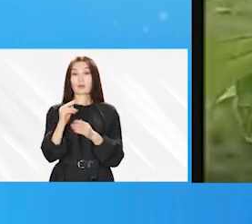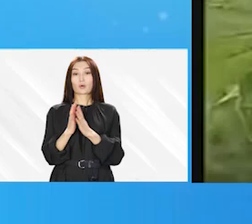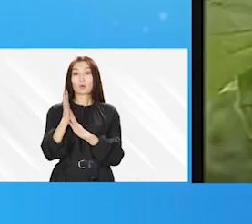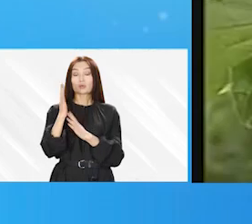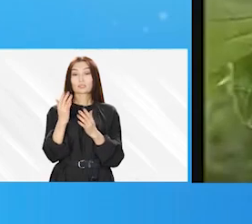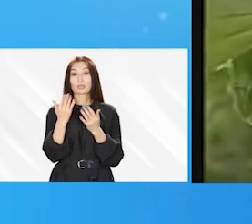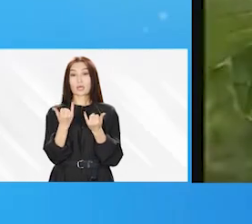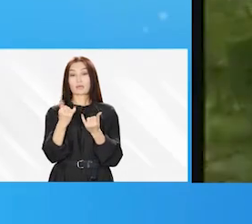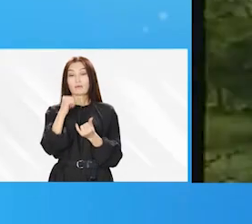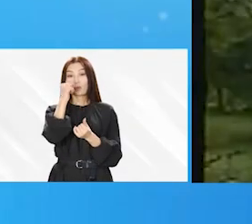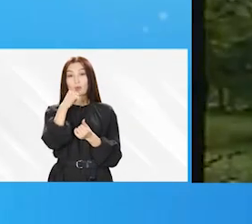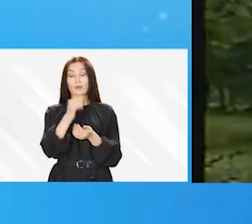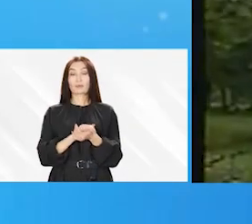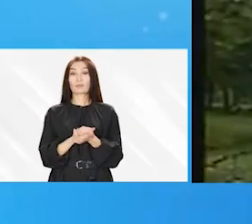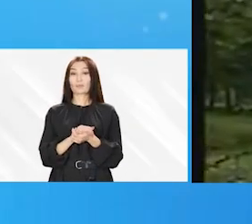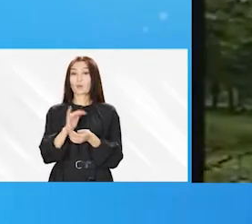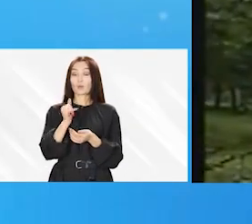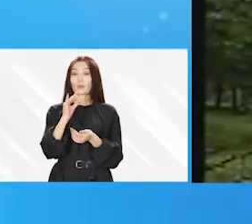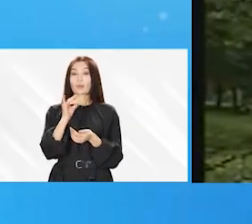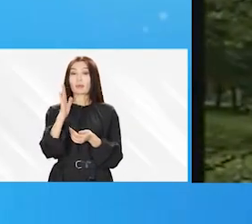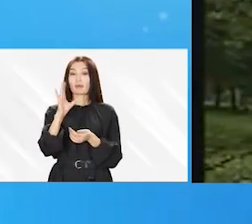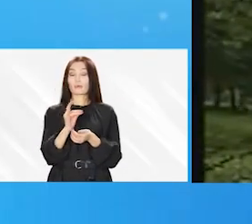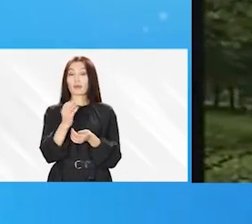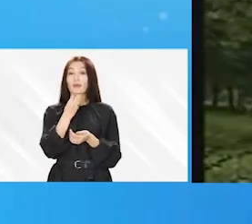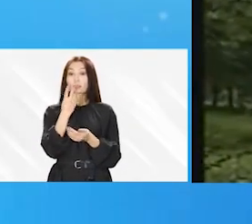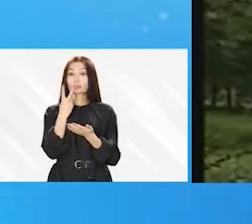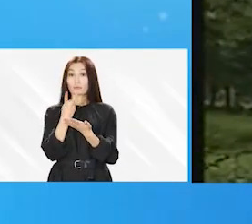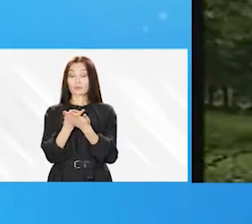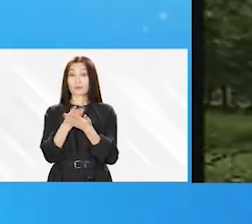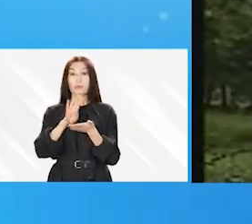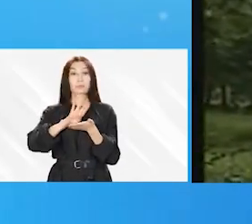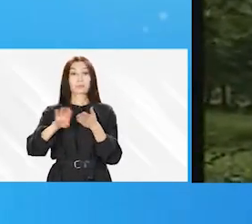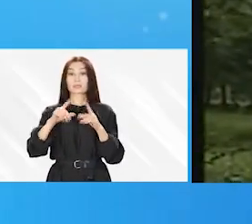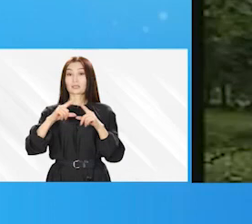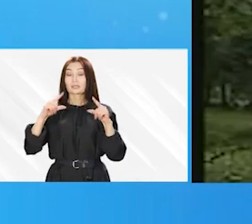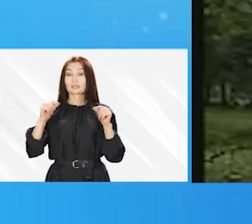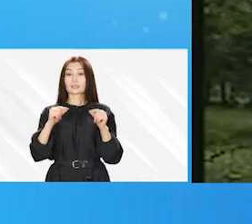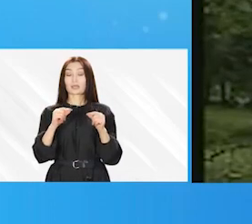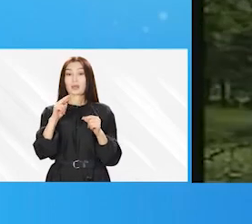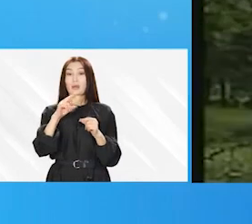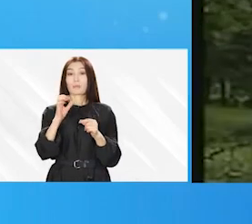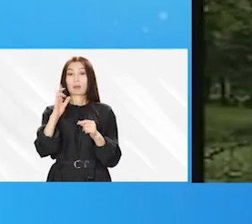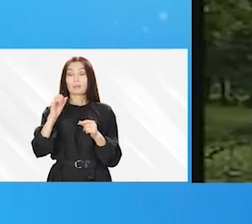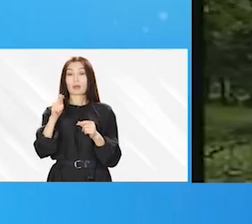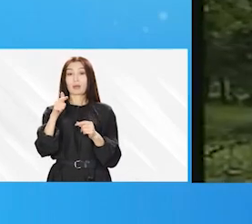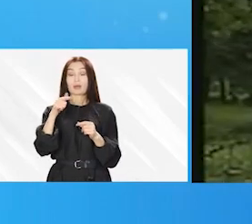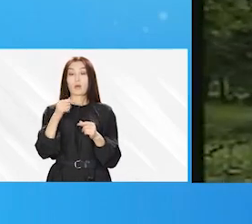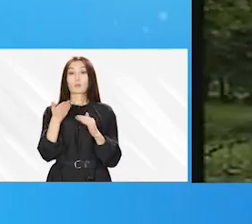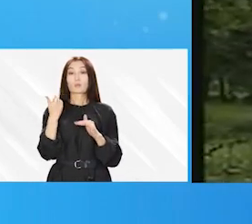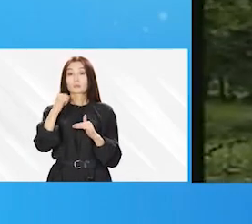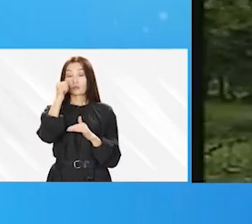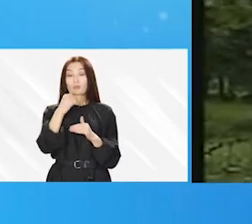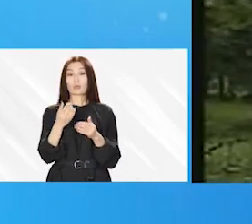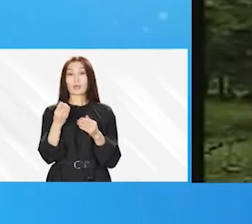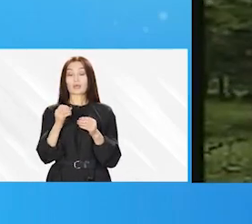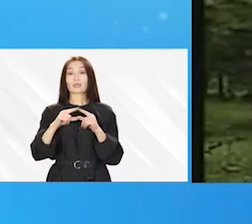у и вы хорошо видны безлистный побег прошлого года и облиственный побег